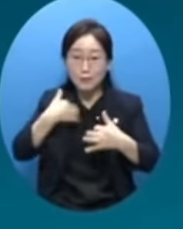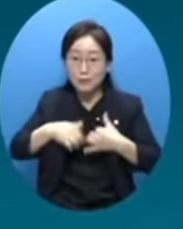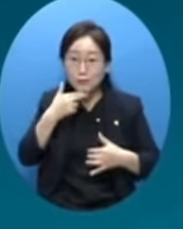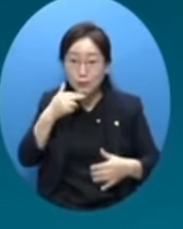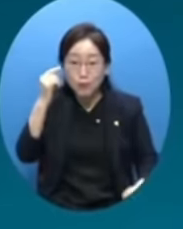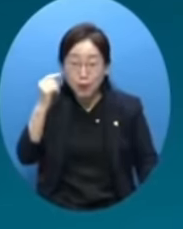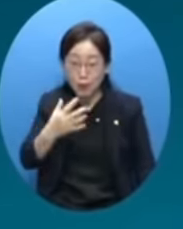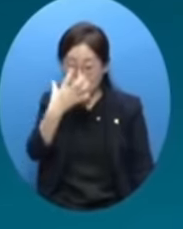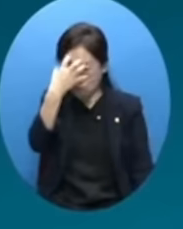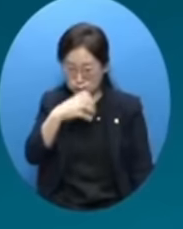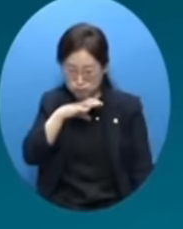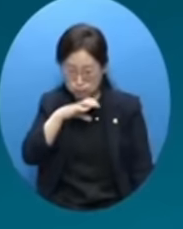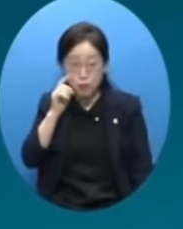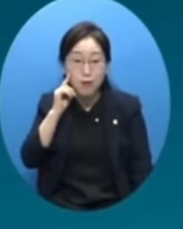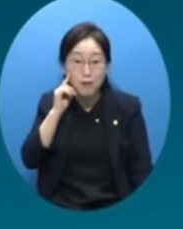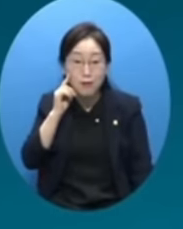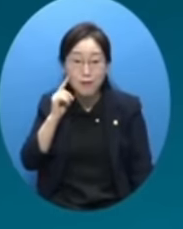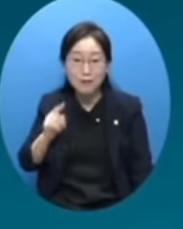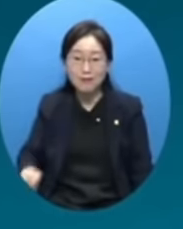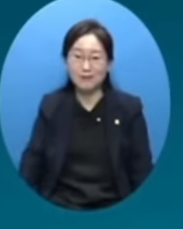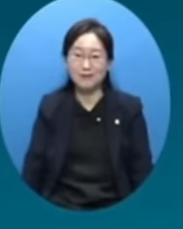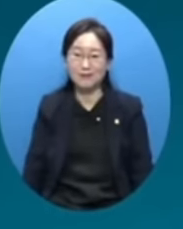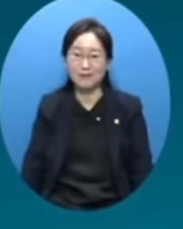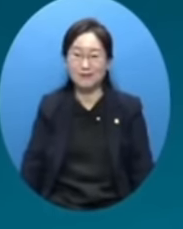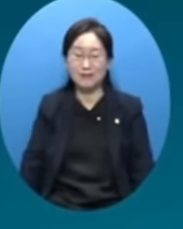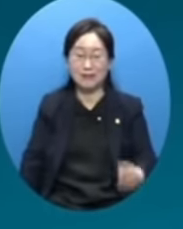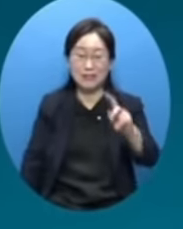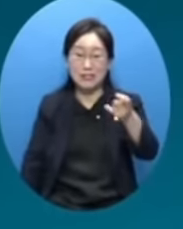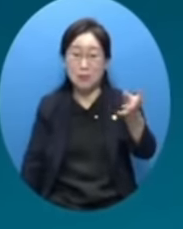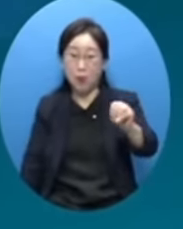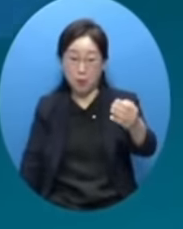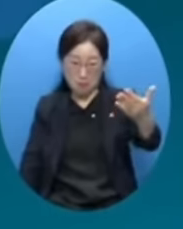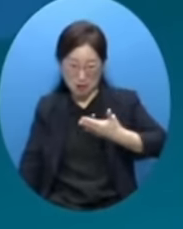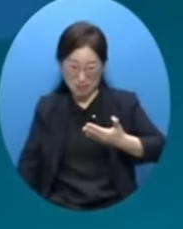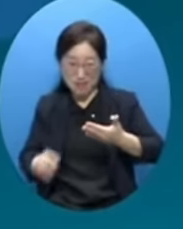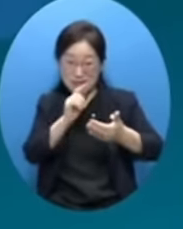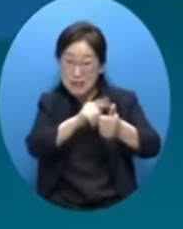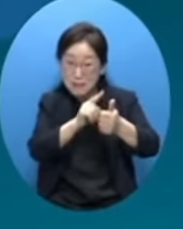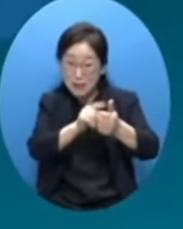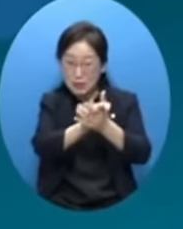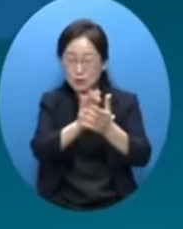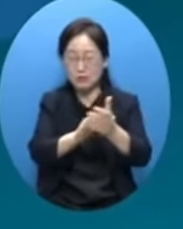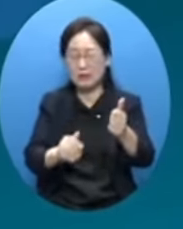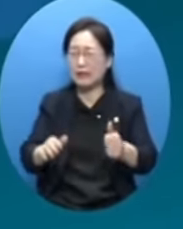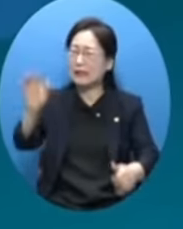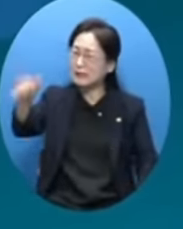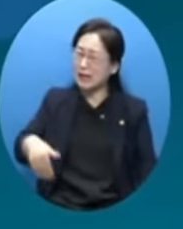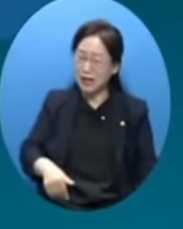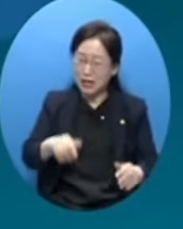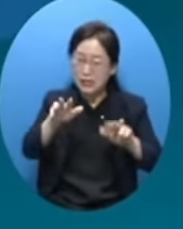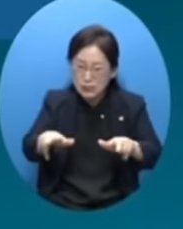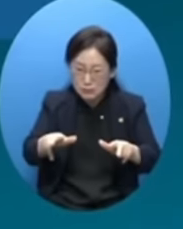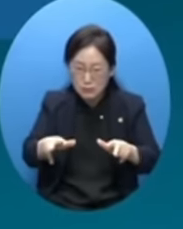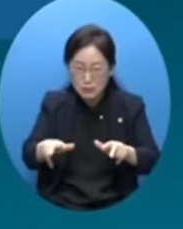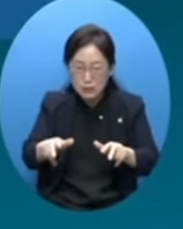가득하냐? 그랬더니 그 15억 유산 받은 친구가 이렇게 말합니다. 글쎄, 이번 주에는 아무도 안